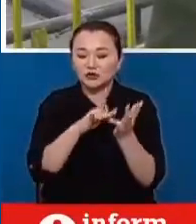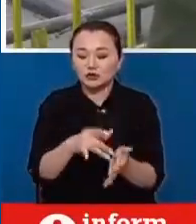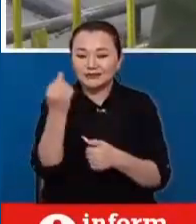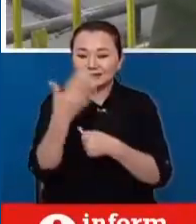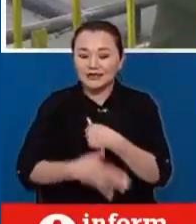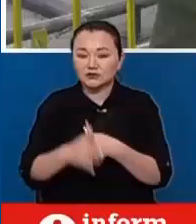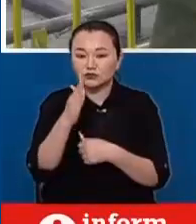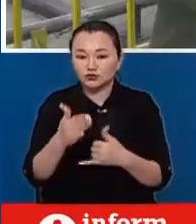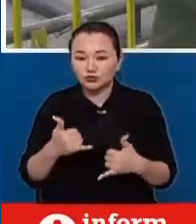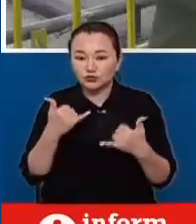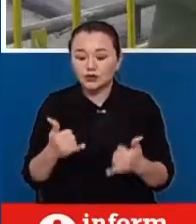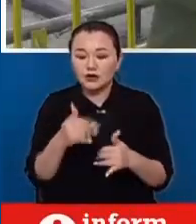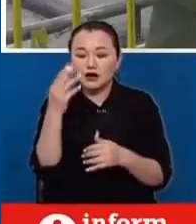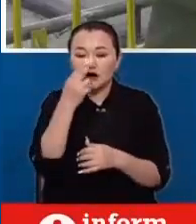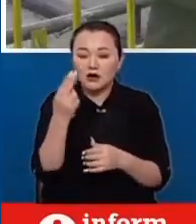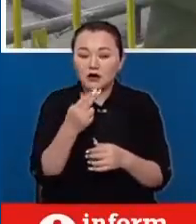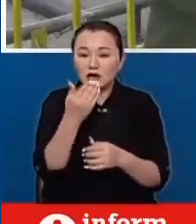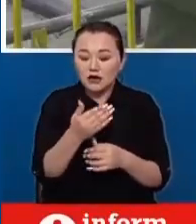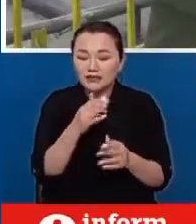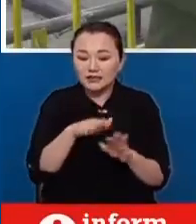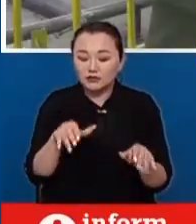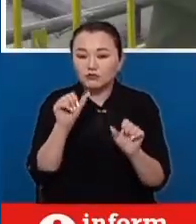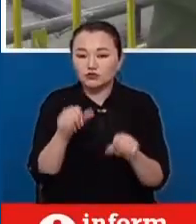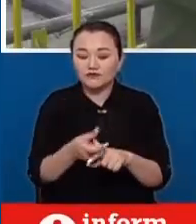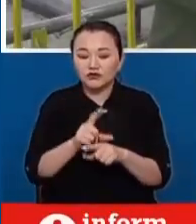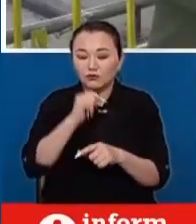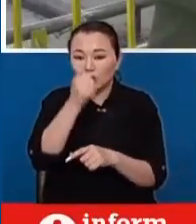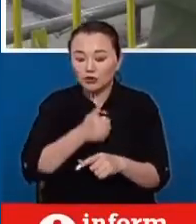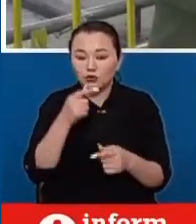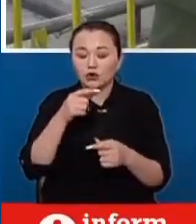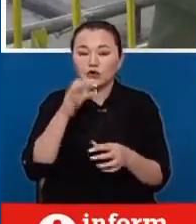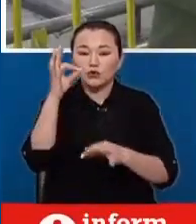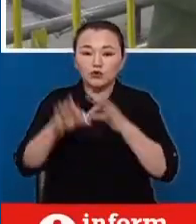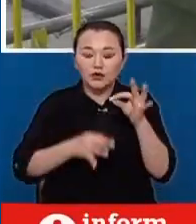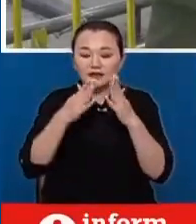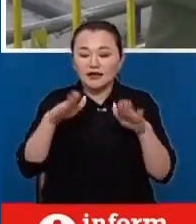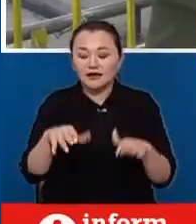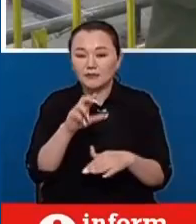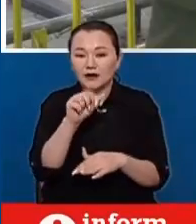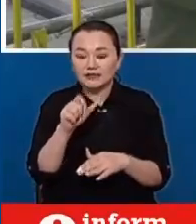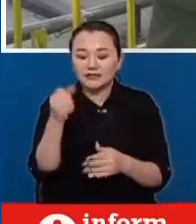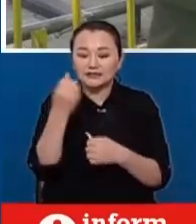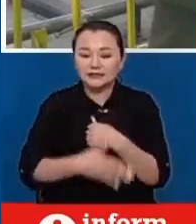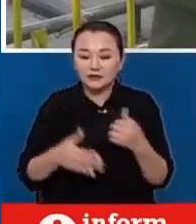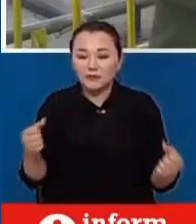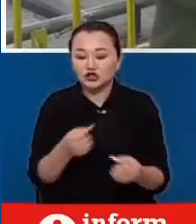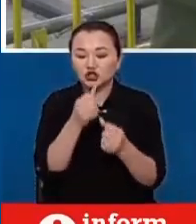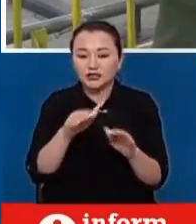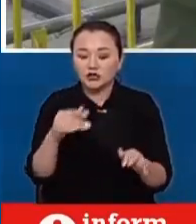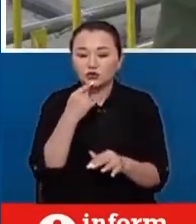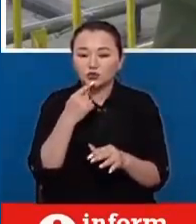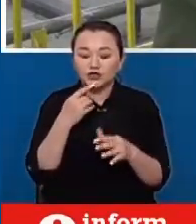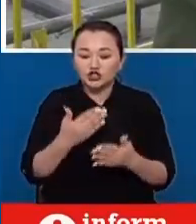столицу. Акмолинские ребятишки смогут уже в этом году посетить круглогодичный лагерь на базе Центра поддержки детей в трудной